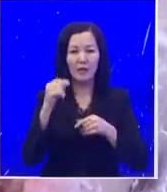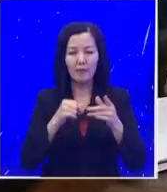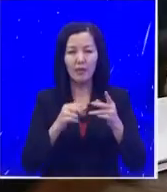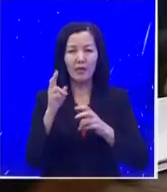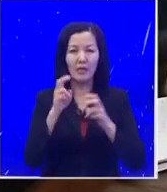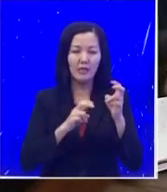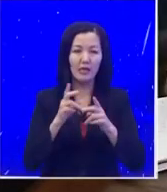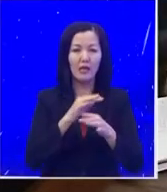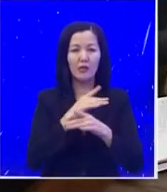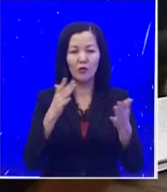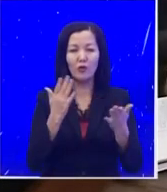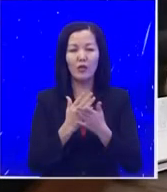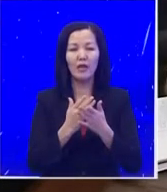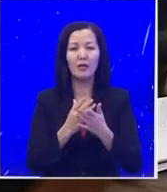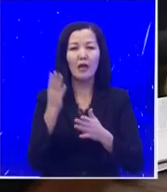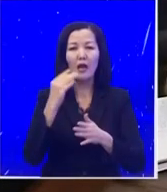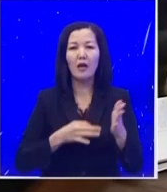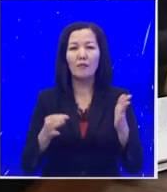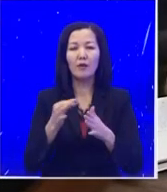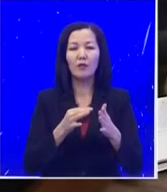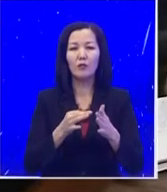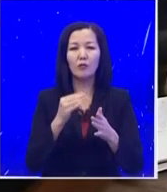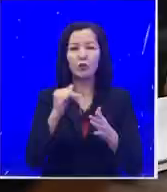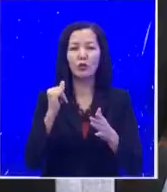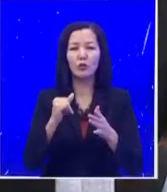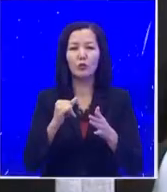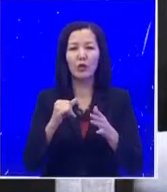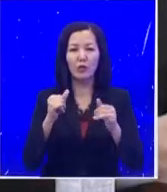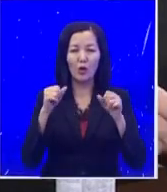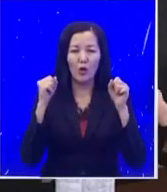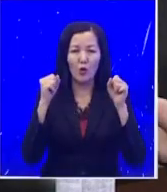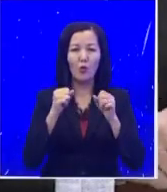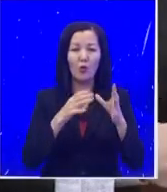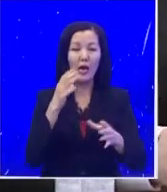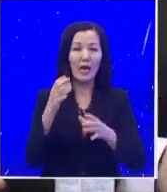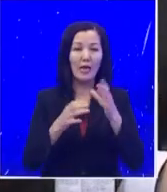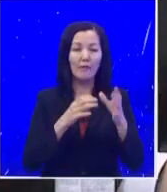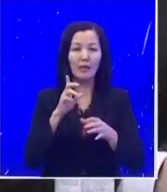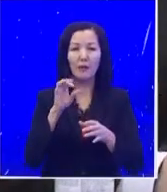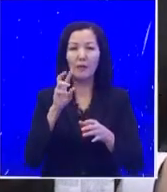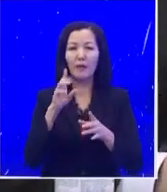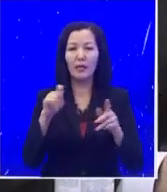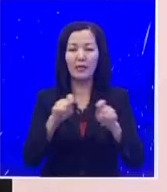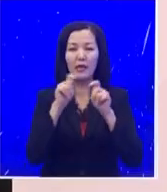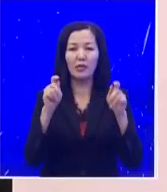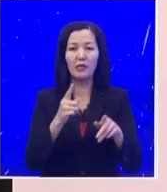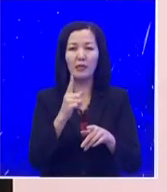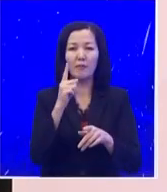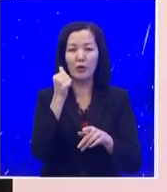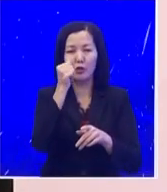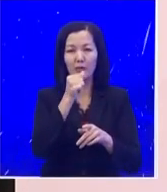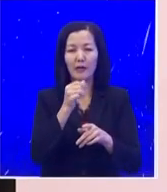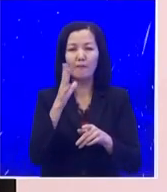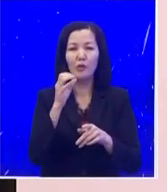мақсатта бейік, Алматы облысына Тайсон фуд, жетсу қой секілді әлемдік брендтер келмек. Тек алғашқысы жылына 500 бас ірі